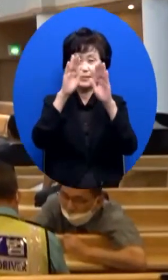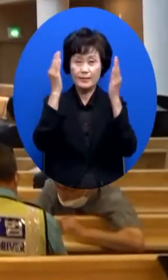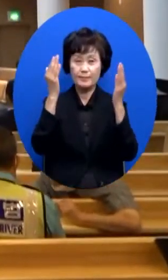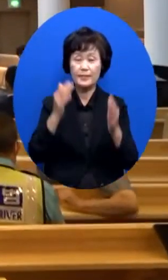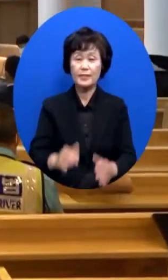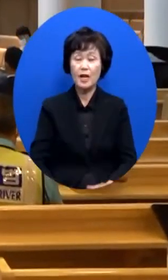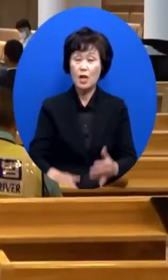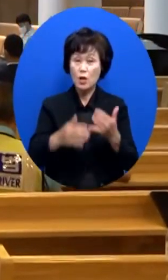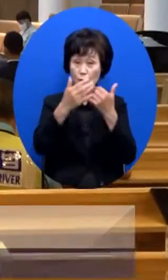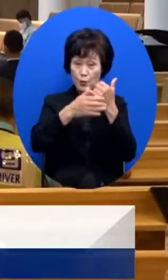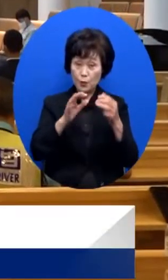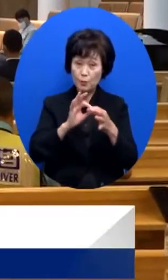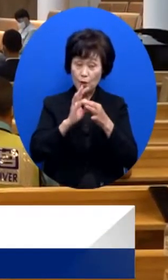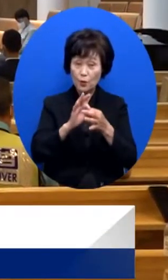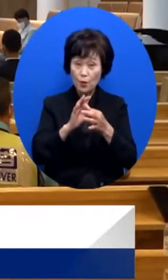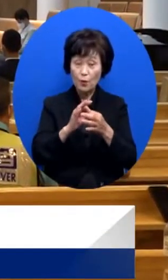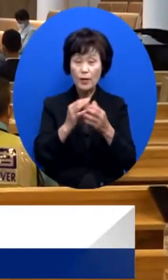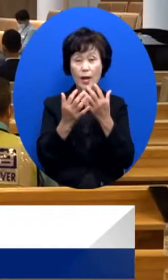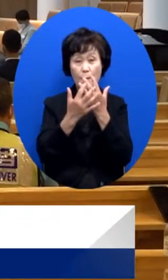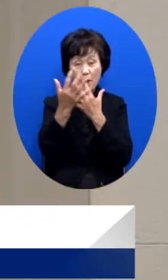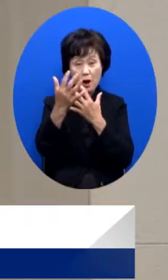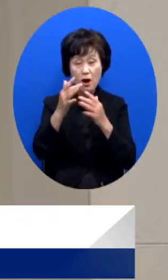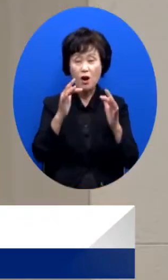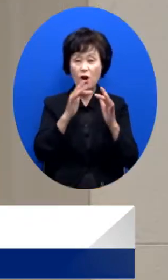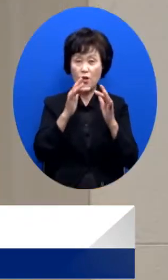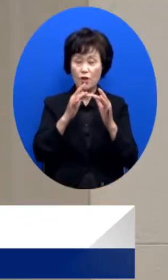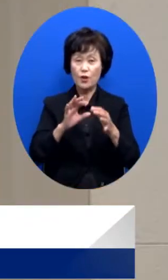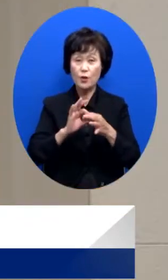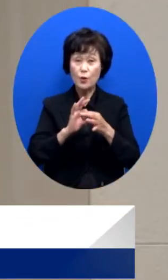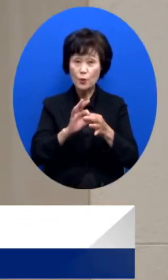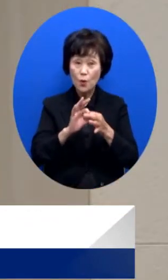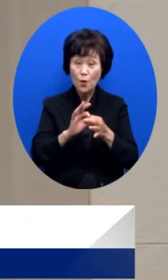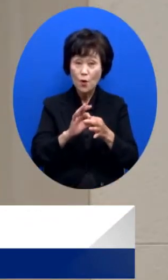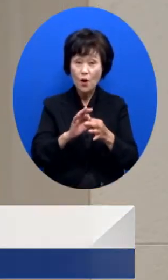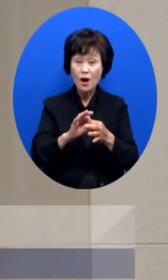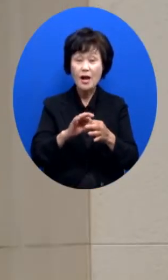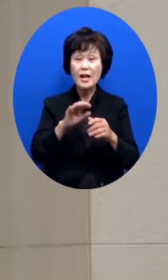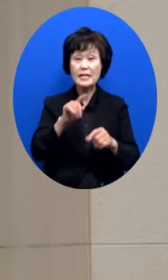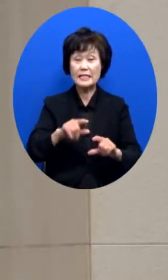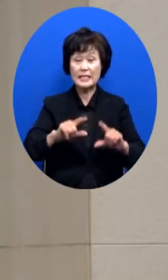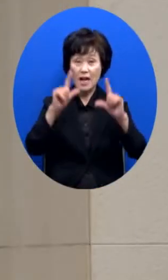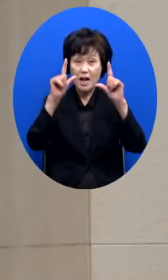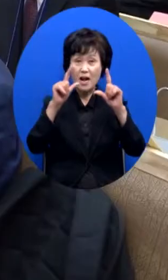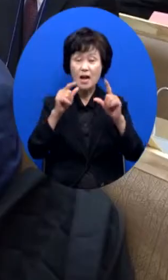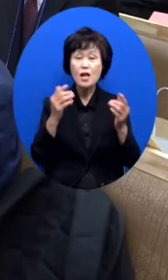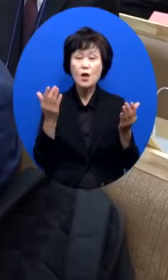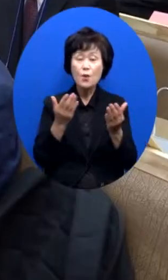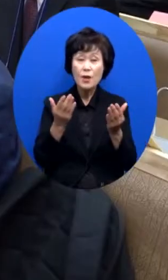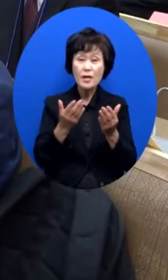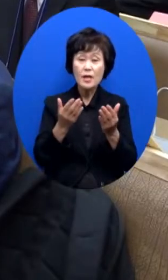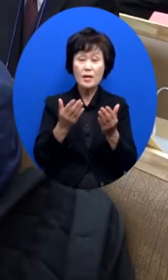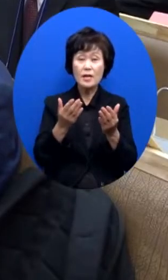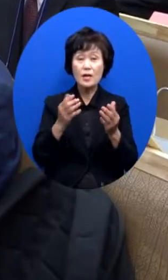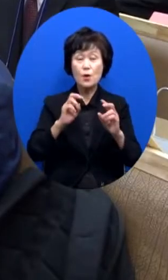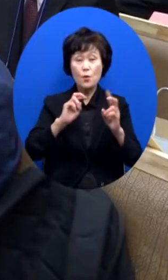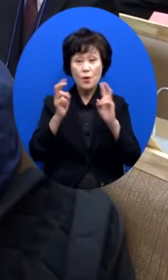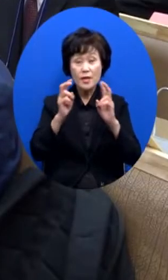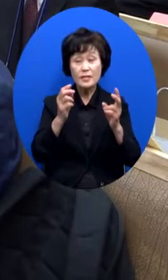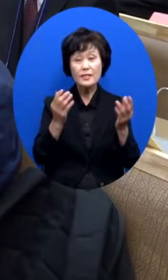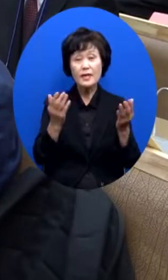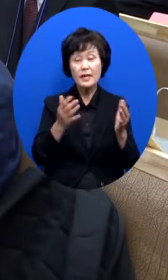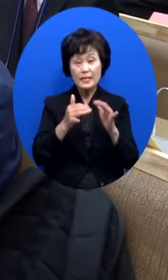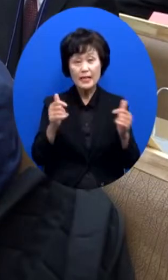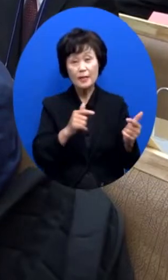유튜브를 통해 온 오프라인으로 동시에 진행한 행사에서는 2022 직장 선교사역 운영 방향을 보고 하고